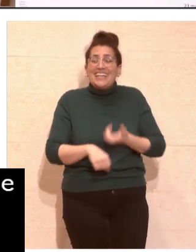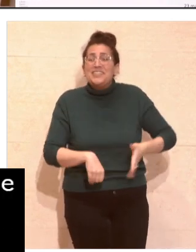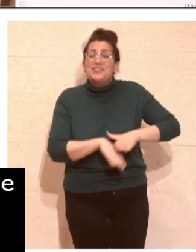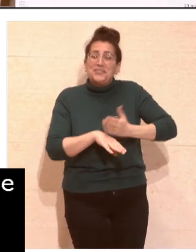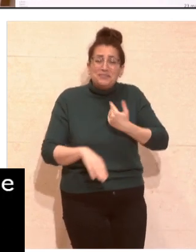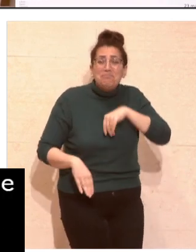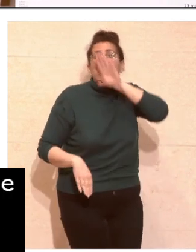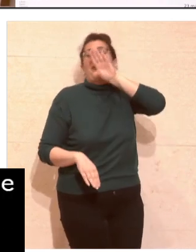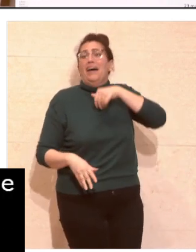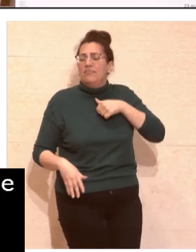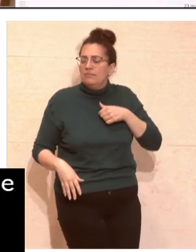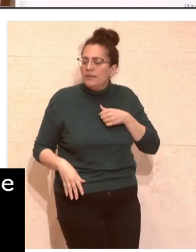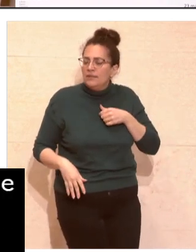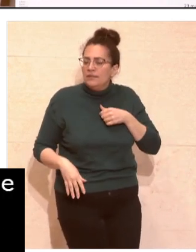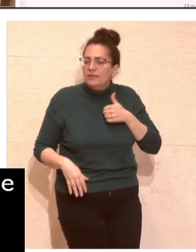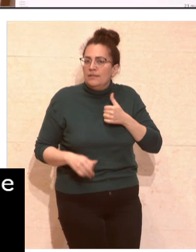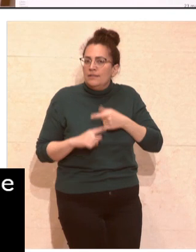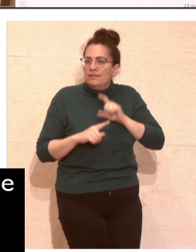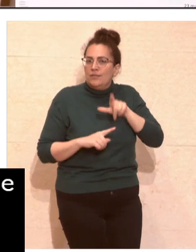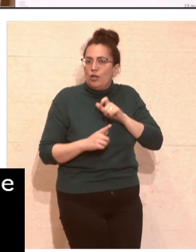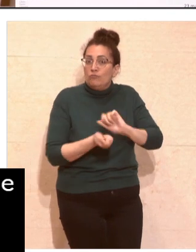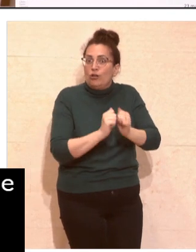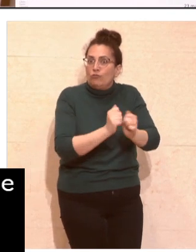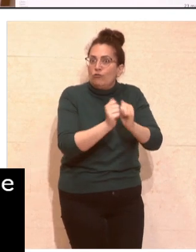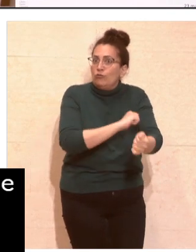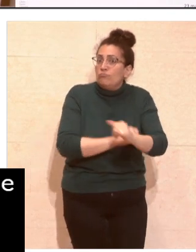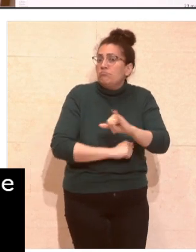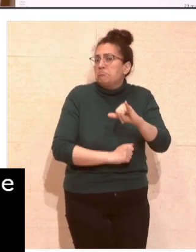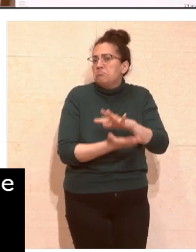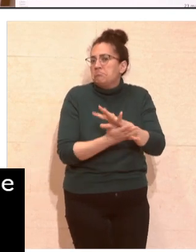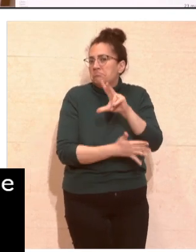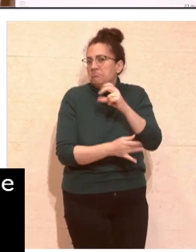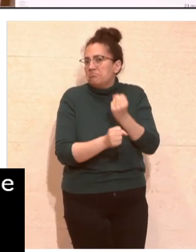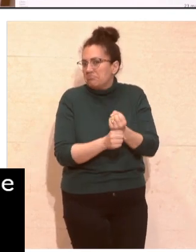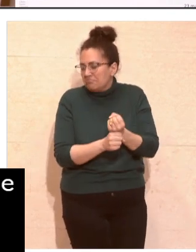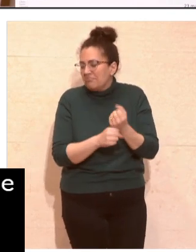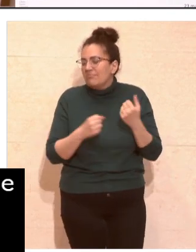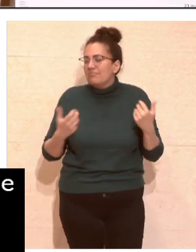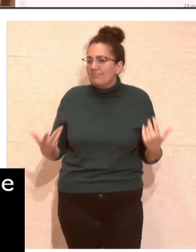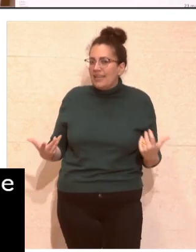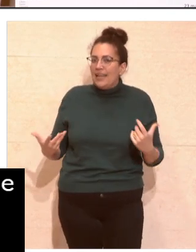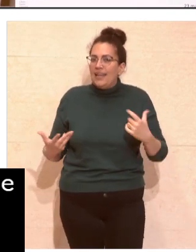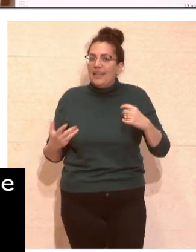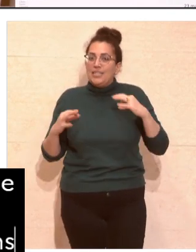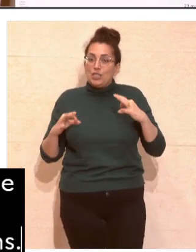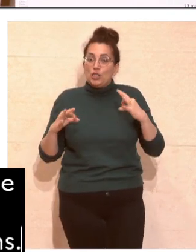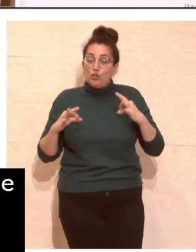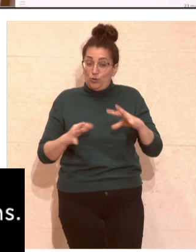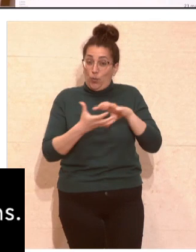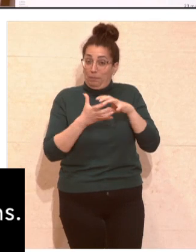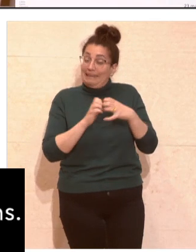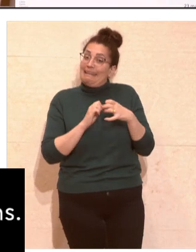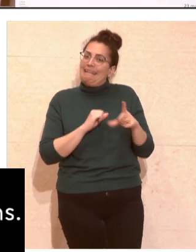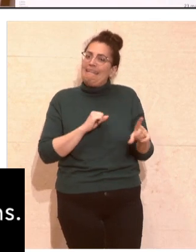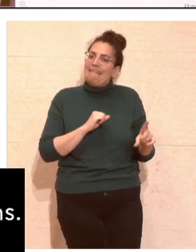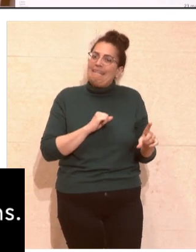de plus, on dirait qu'on est toujours en adaptation, au moins jusqu'à l'âge de 3 ans. Il y a vraiment quelque chose au niveau du sommeil qui est beaucoup plus compliqué